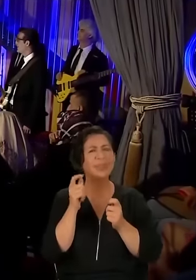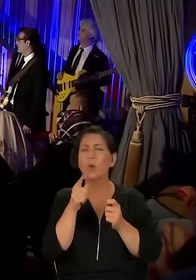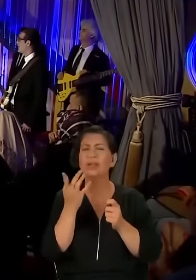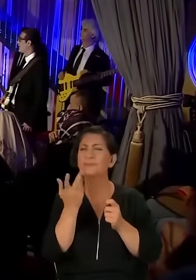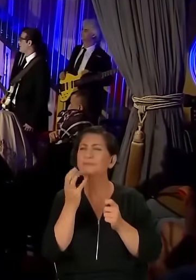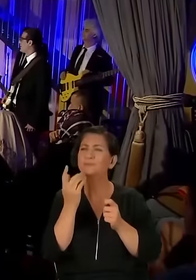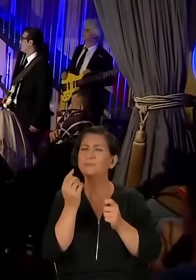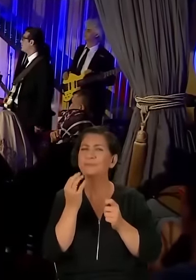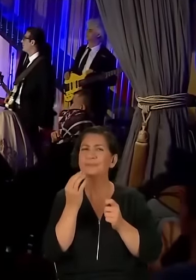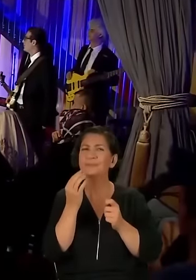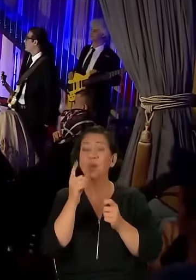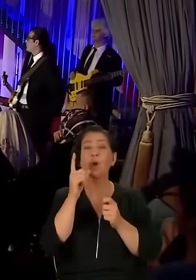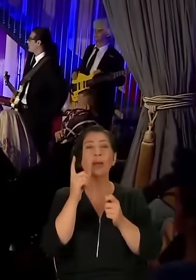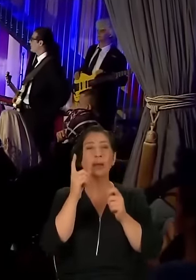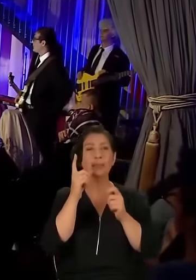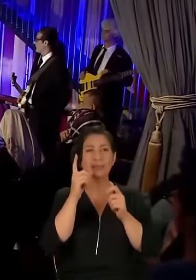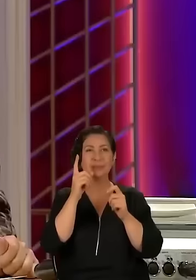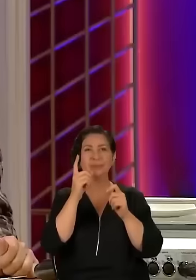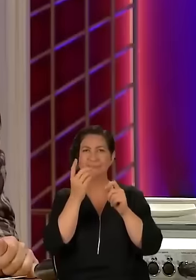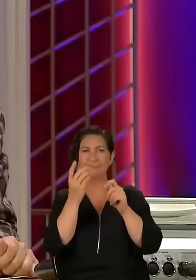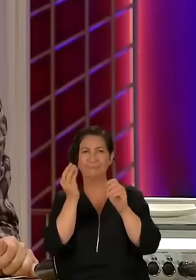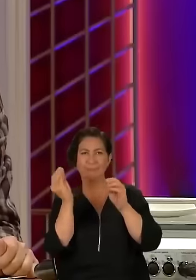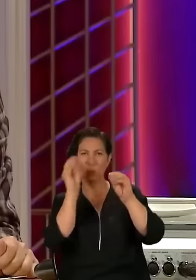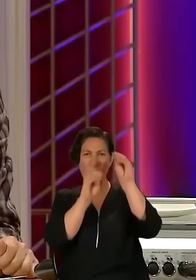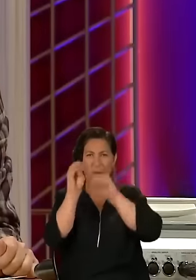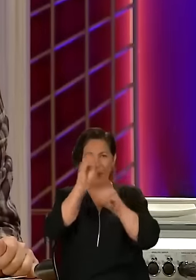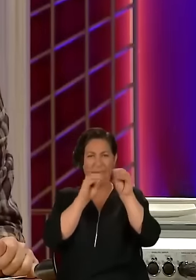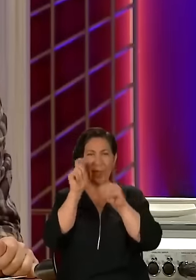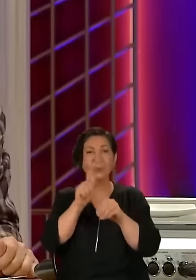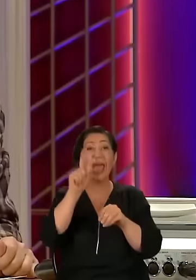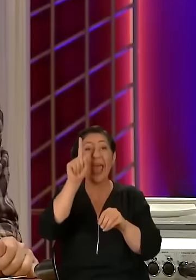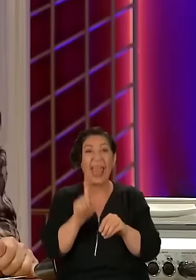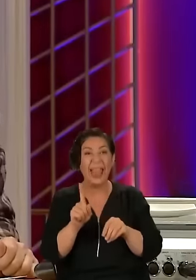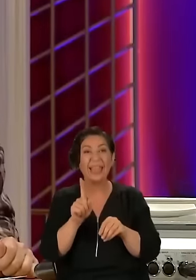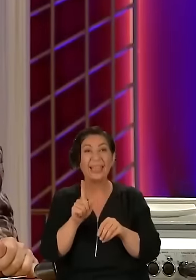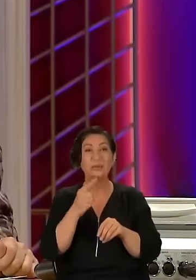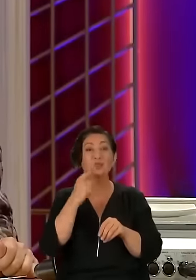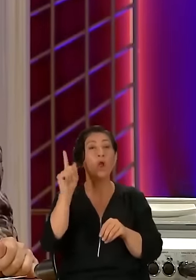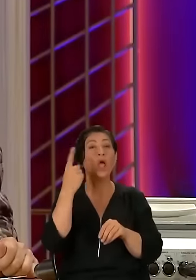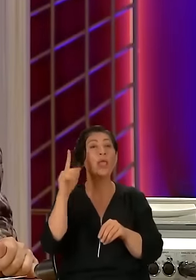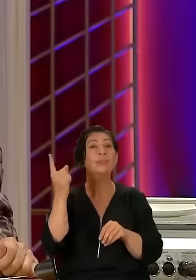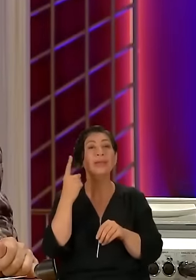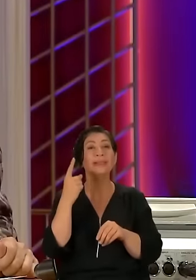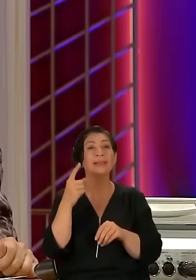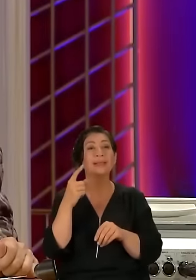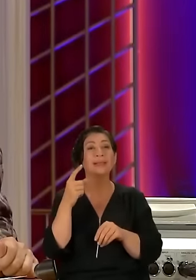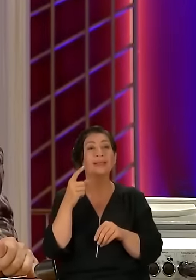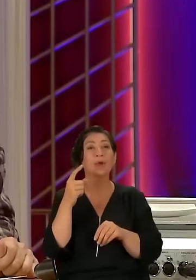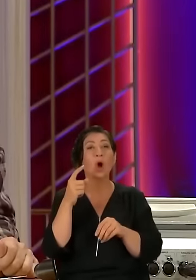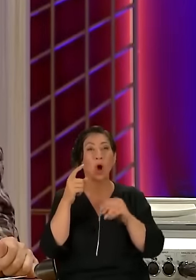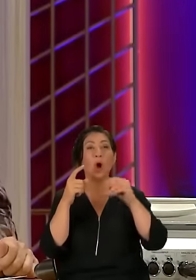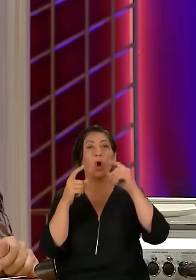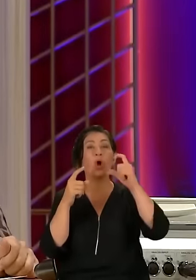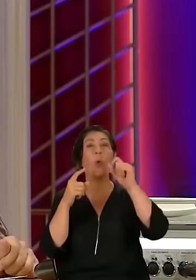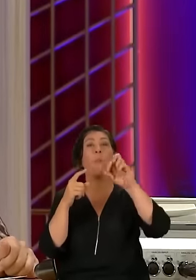Nedir o? Audition. Audition yapmışlar. Ve ilk söyle yönetmenini.